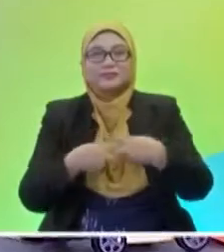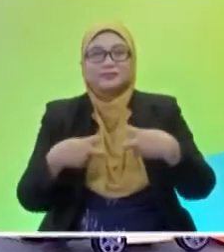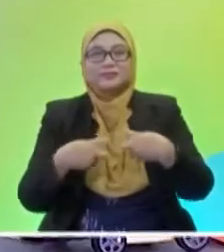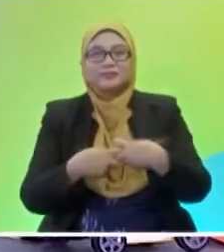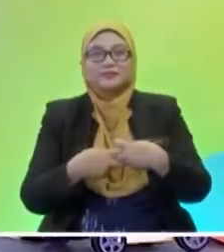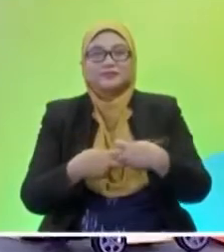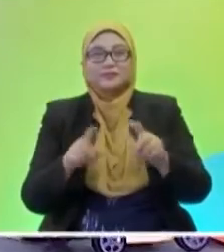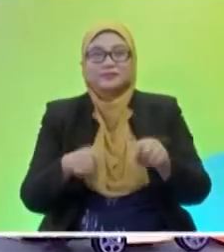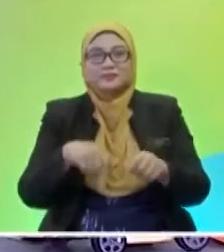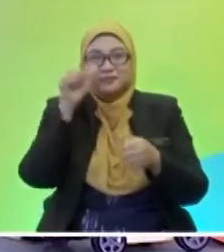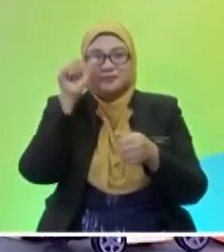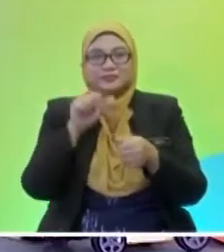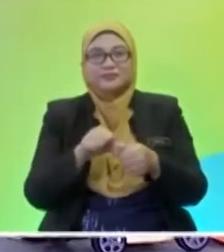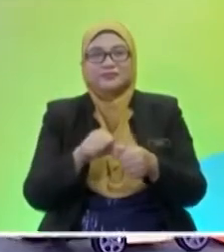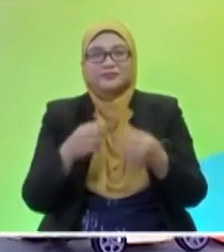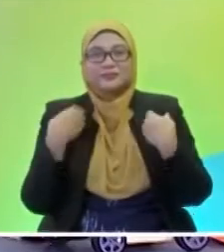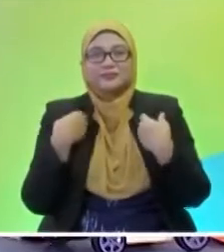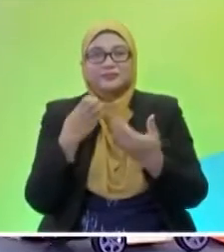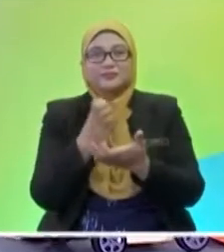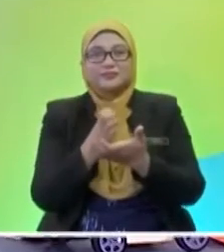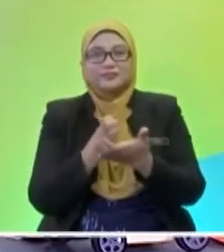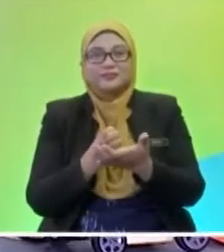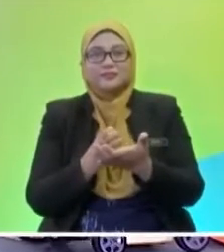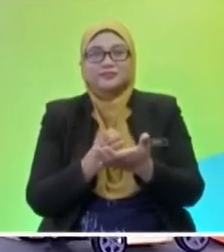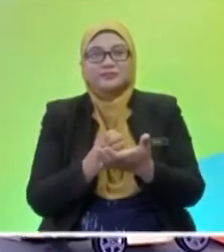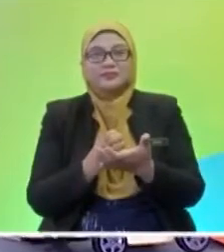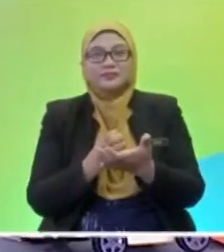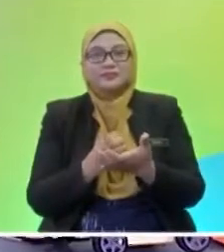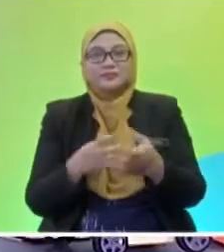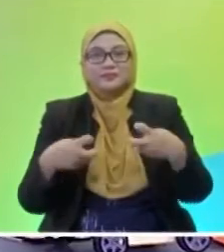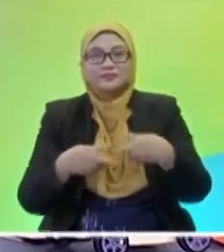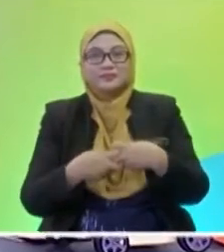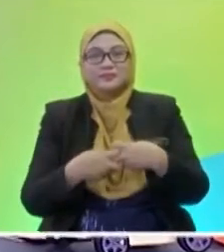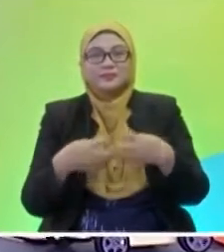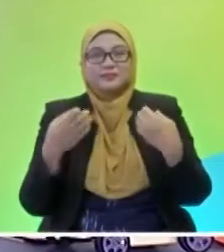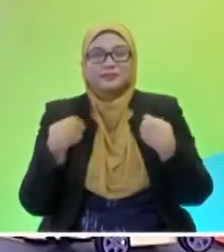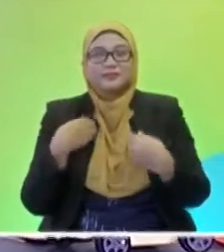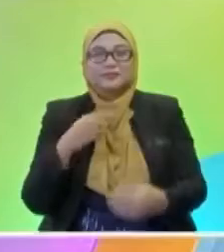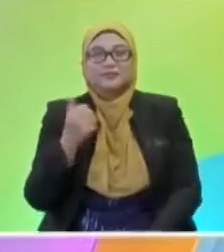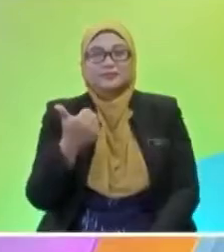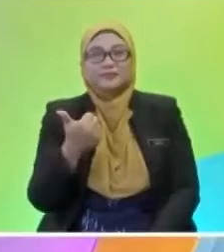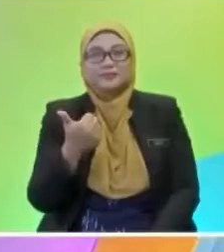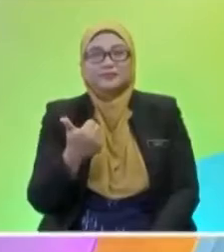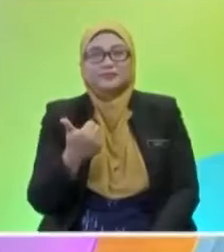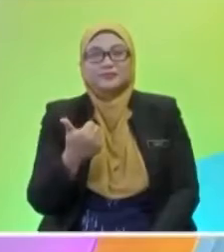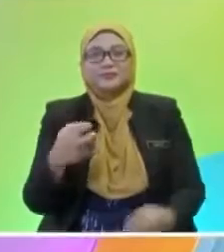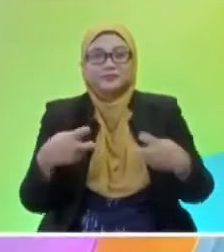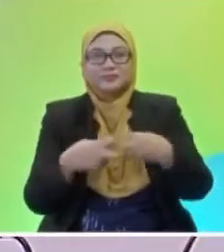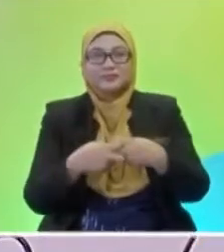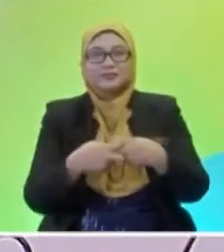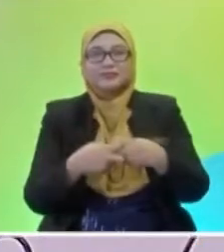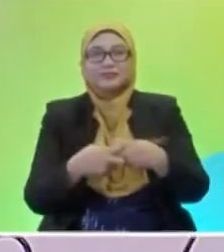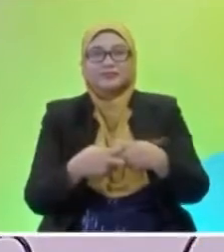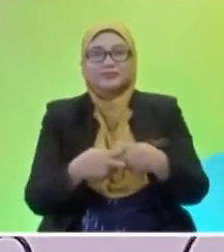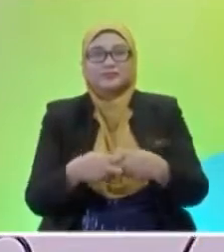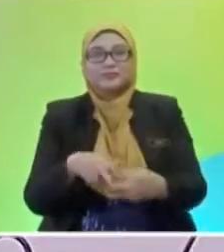ingat baliklah dalam elemen elektromekanikal ada 3 benda lah. Ada 3 benda, betul? Okey, komponen apa yang pertama? Elektrik, elektronik